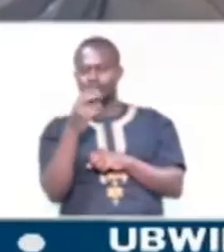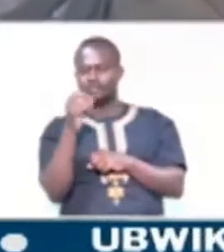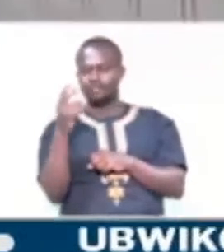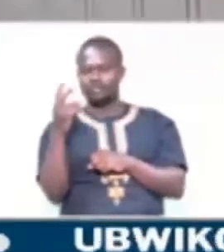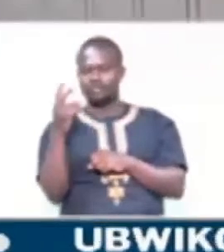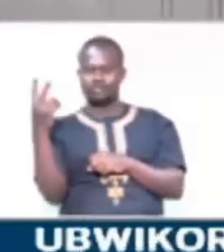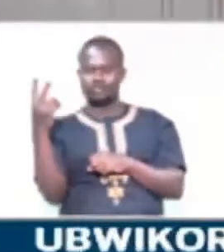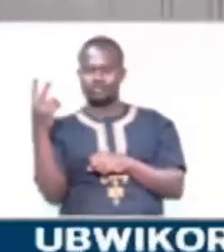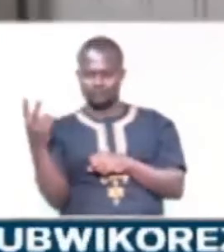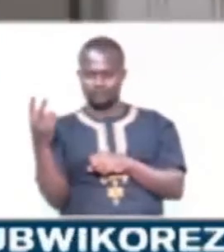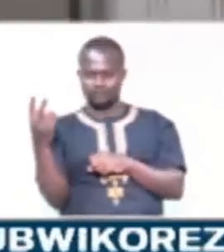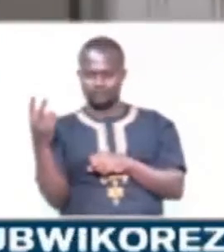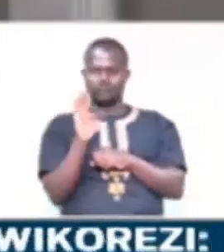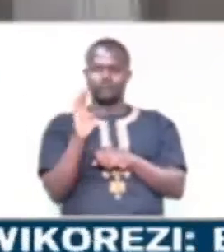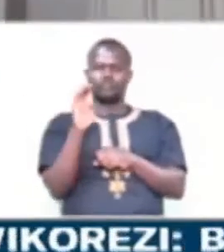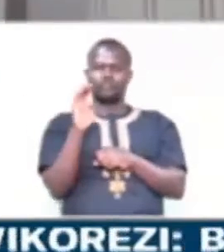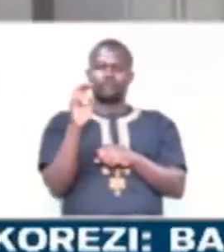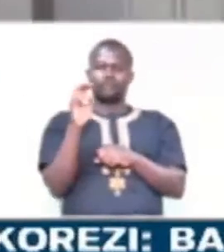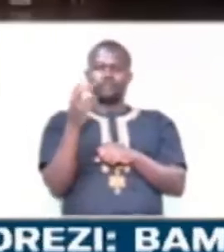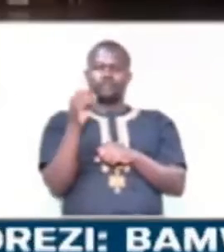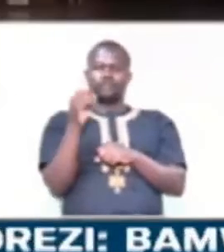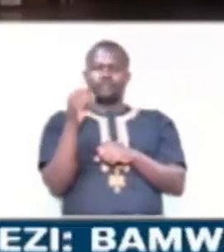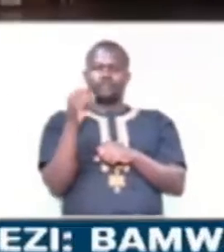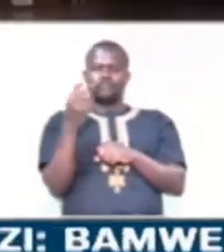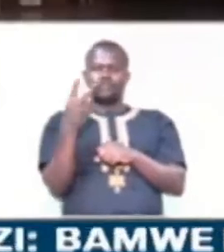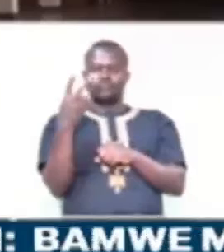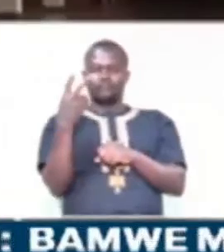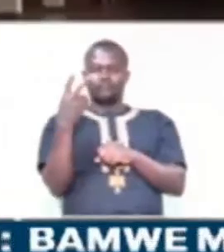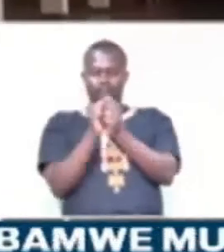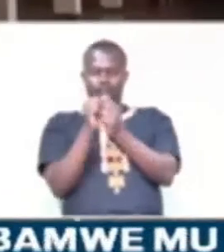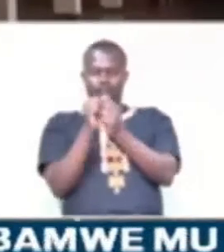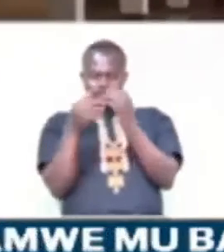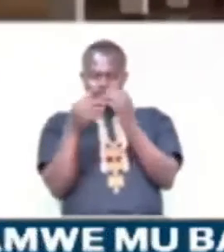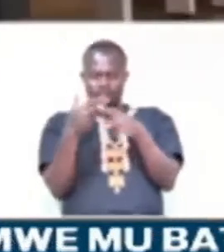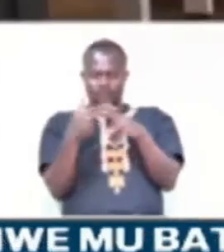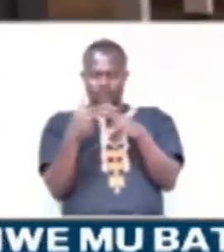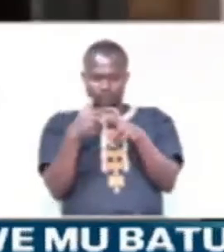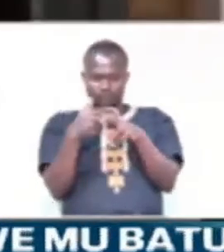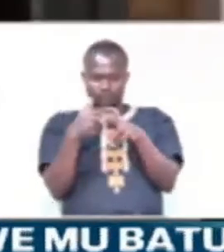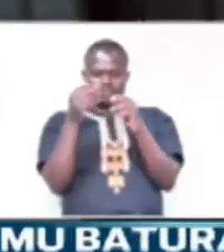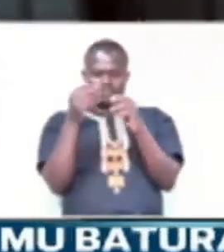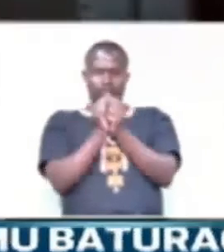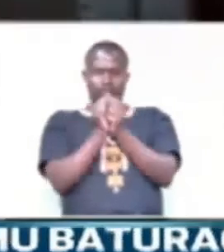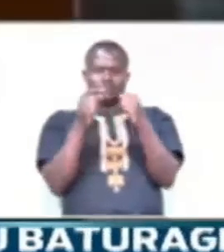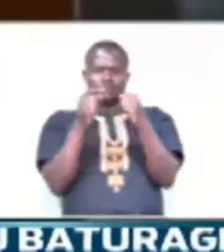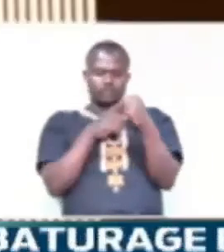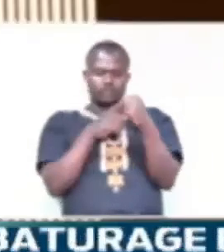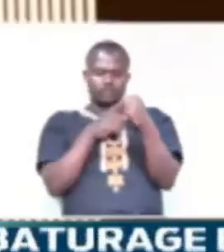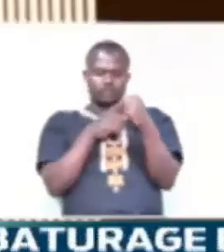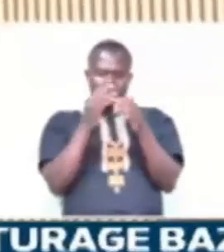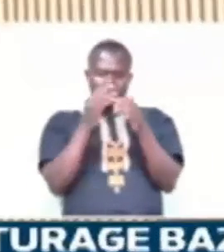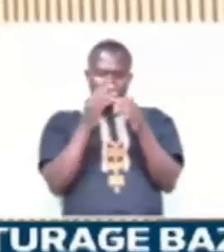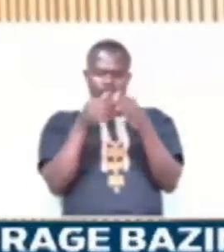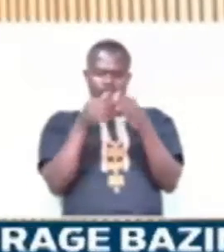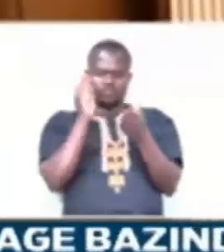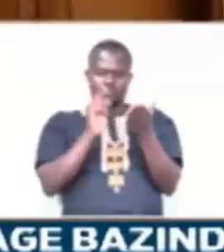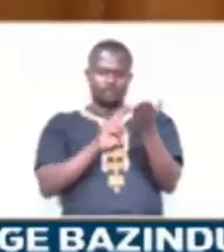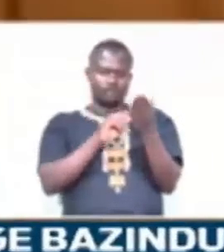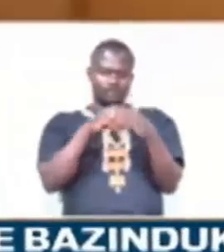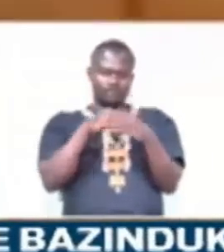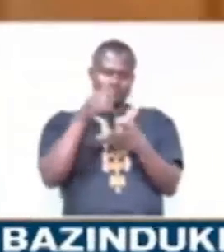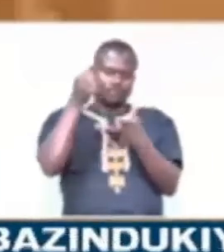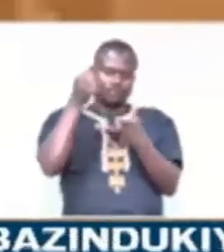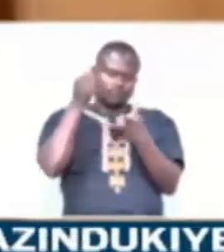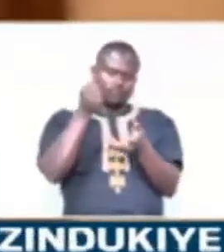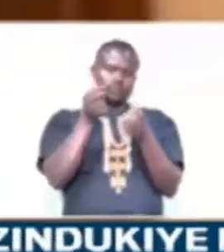2021-2022 miliyari 2,416 angana na 63.4% by'ingengo y'imari yose azakoreshwa mu ngengo